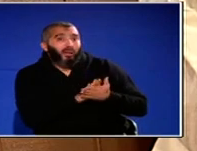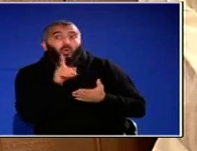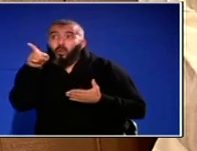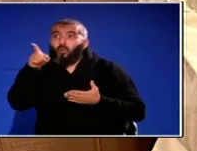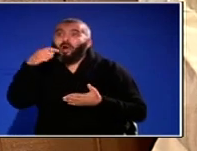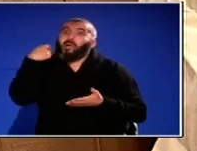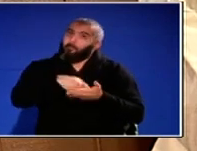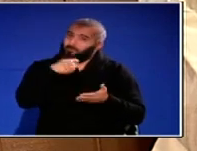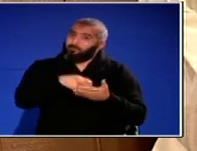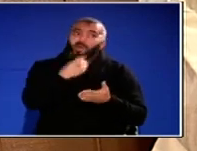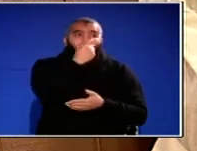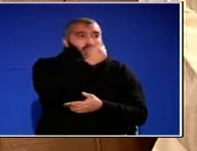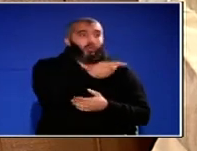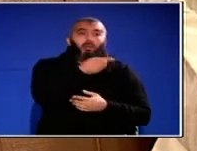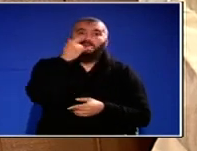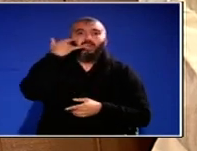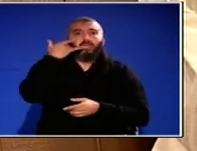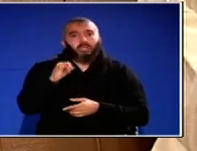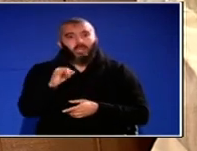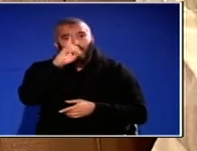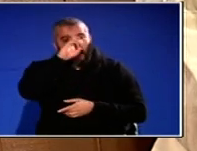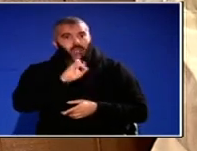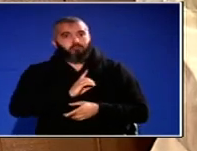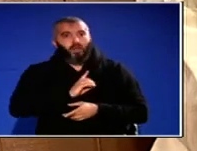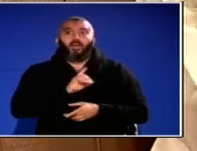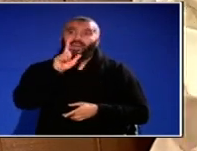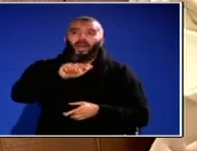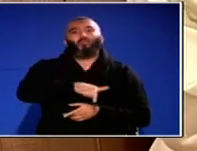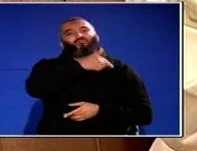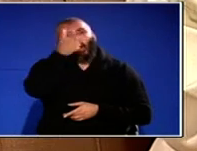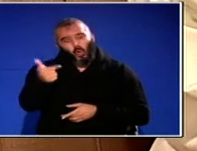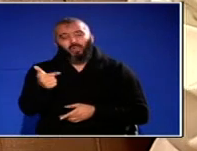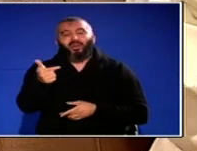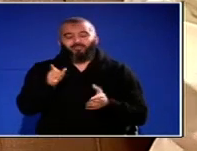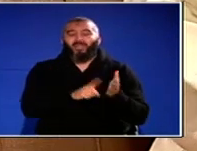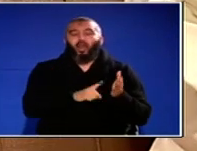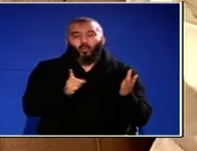من عندهم إلمام بأمور القضاء والله أعلم. الله يبارك فيك. الله يبارك